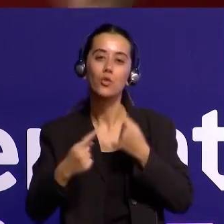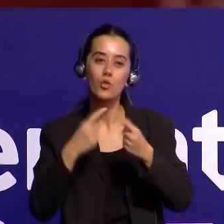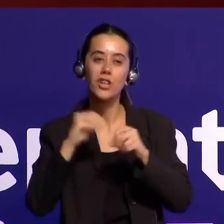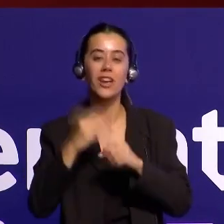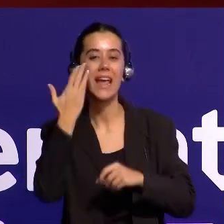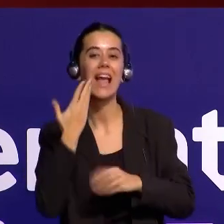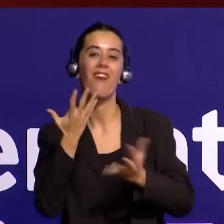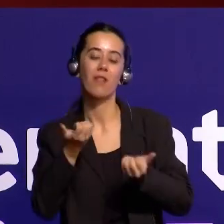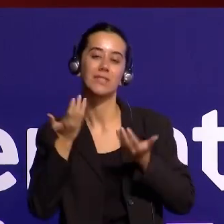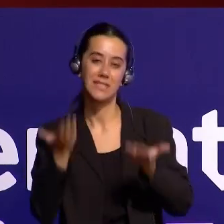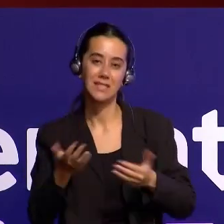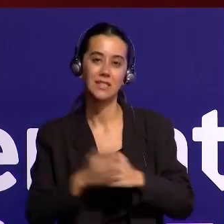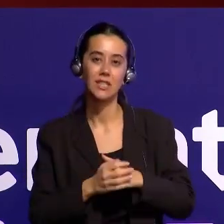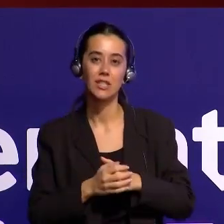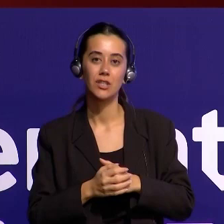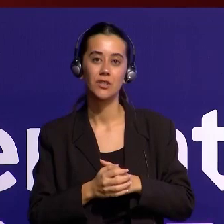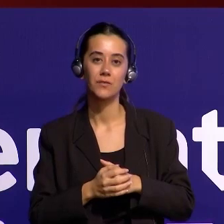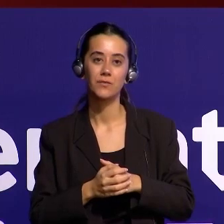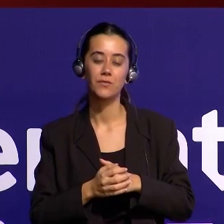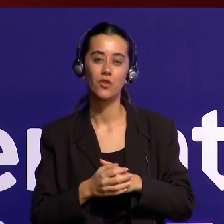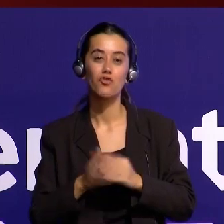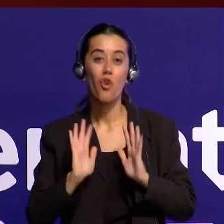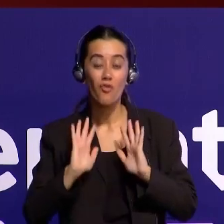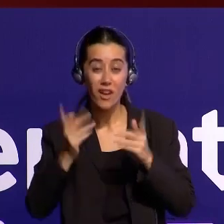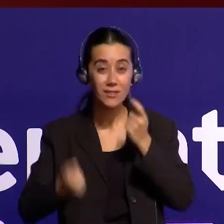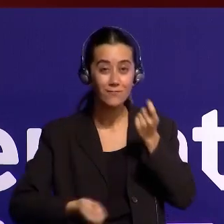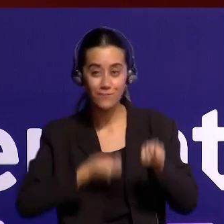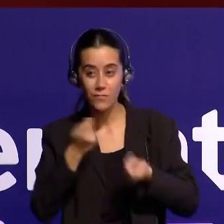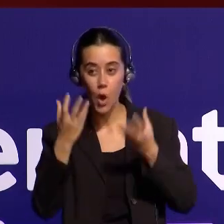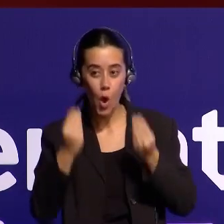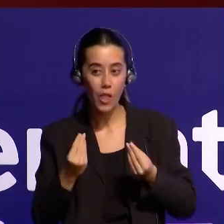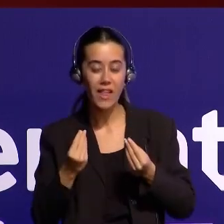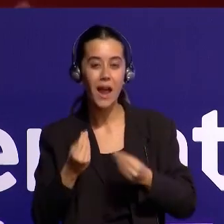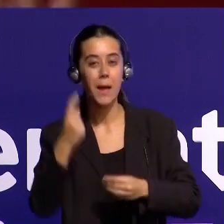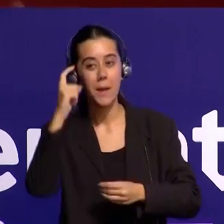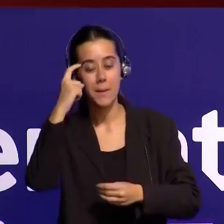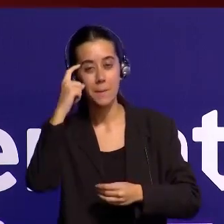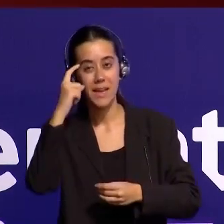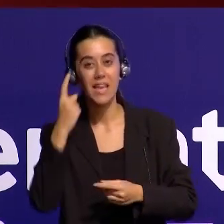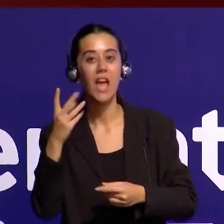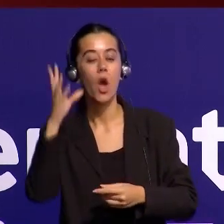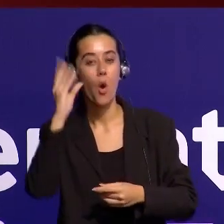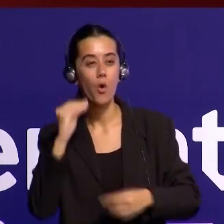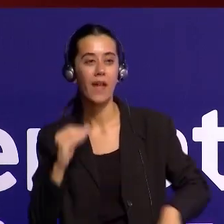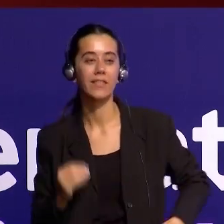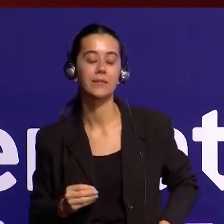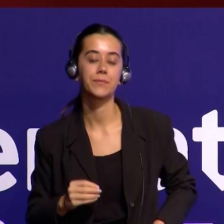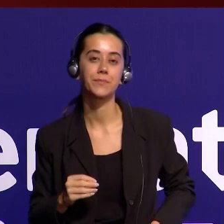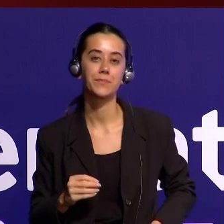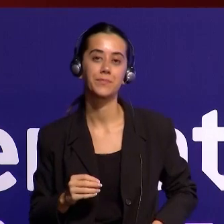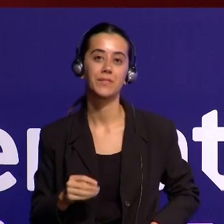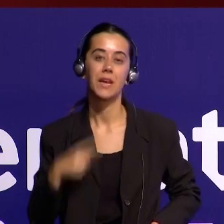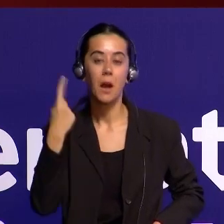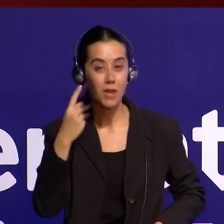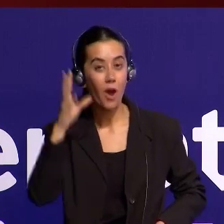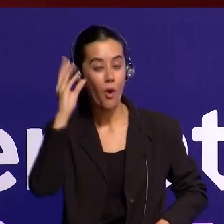almışsınızdır. Çok yoğun bir şekilde bilgi edindik, öğrendik. 17 farklı ülkenin deneyimine dair